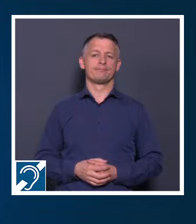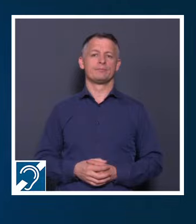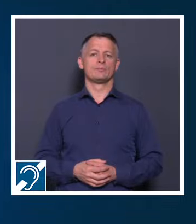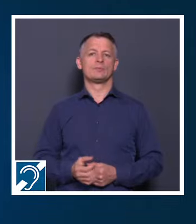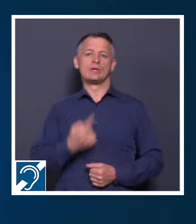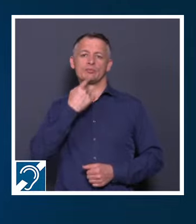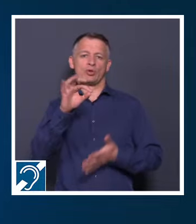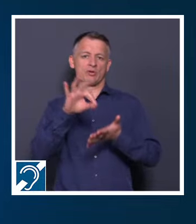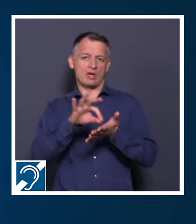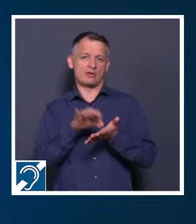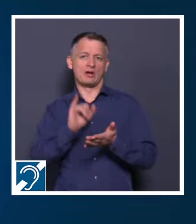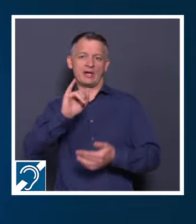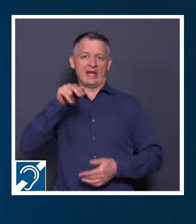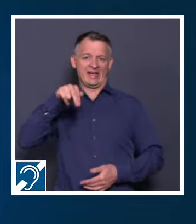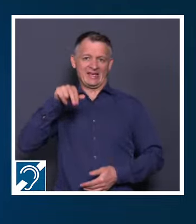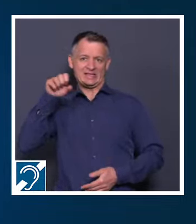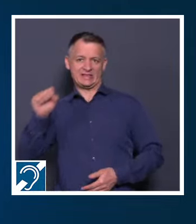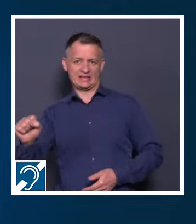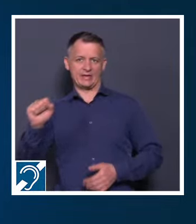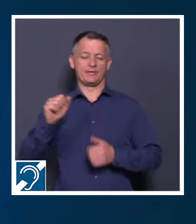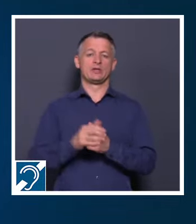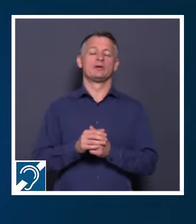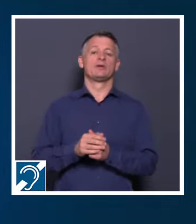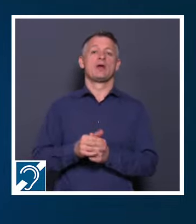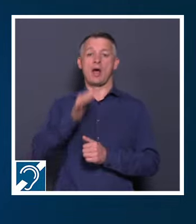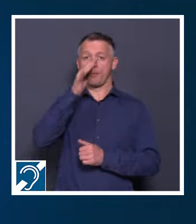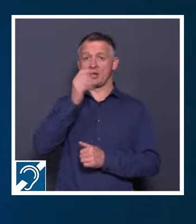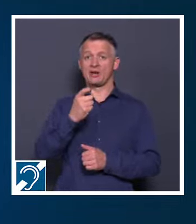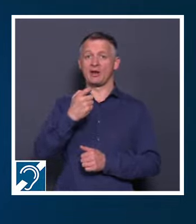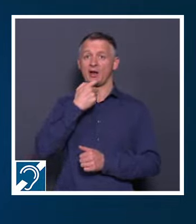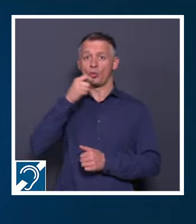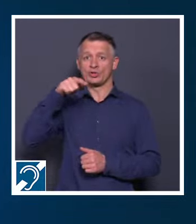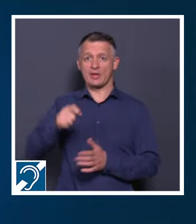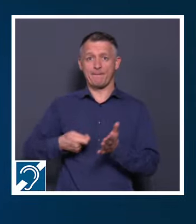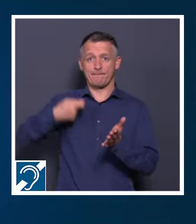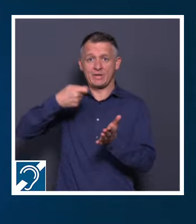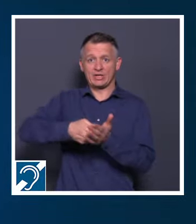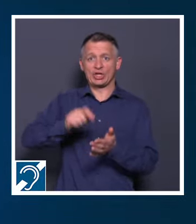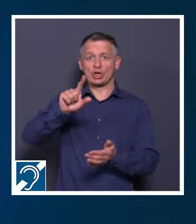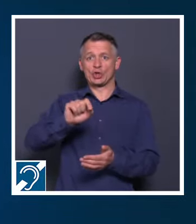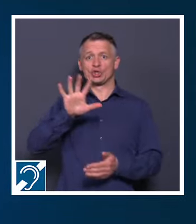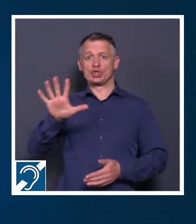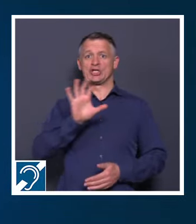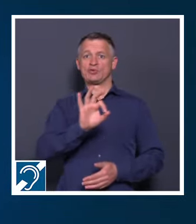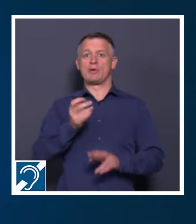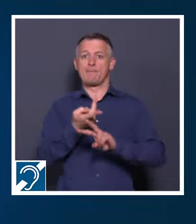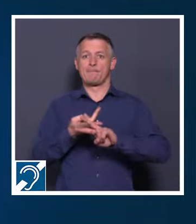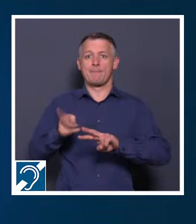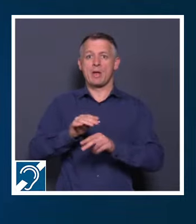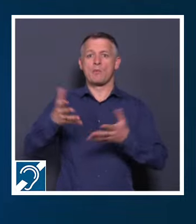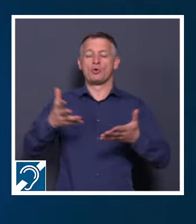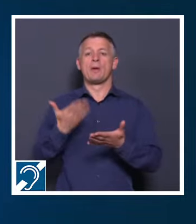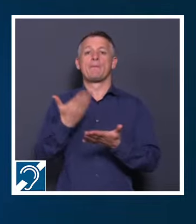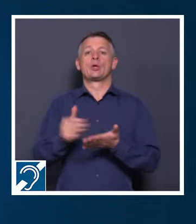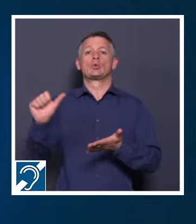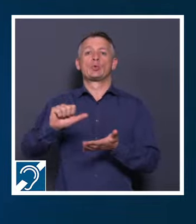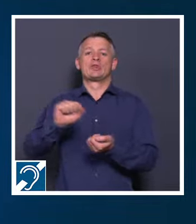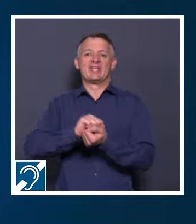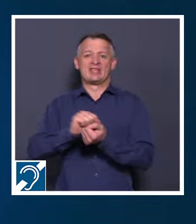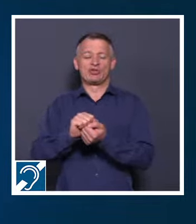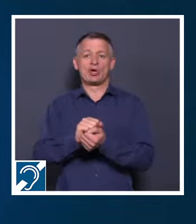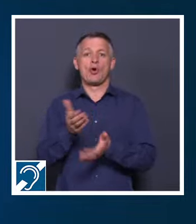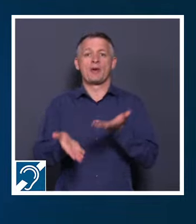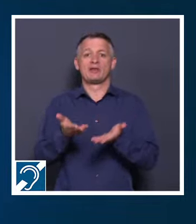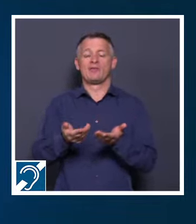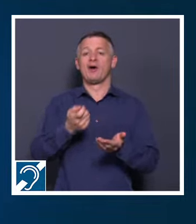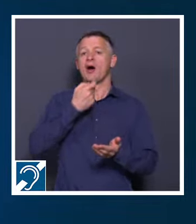Potrivit datelor Institutului Național de Statistică, în aprilie anul acesta am dat cu 25% mai mult pe detergenți față de aceeași lună